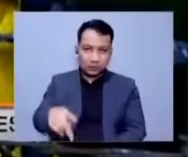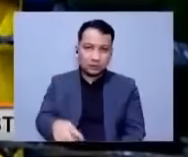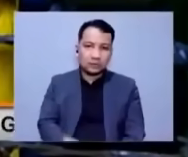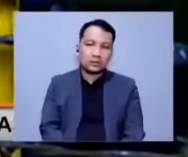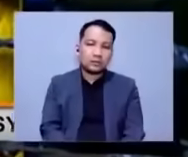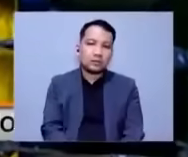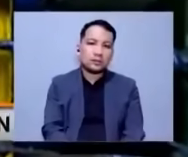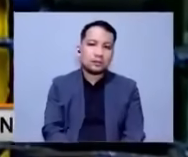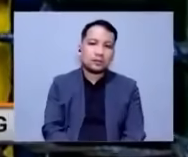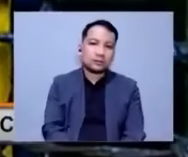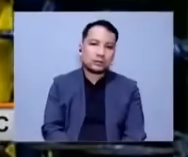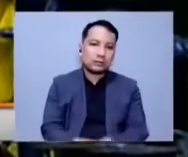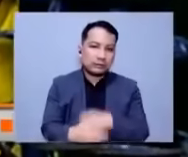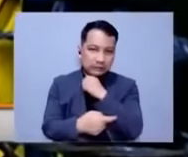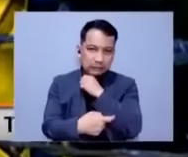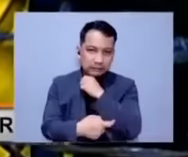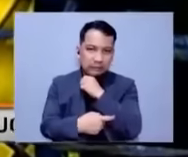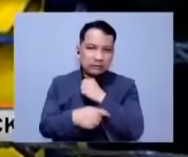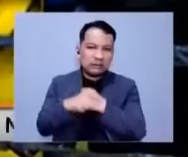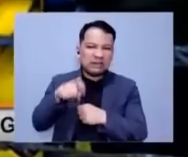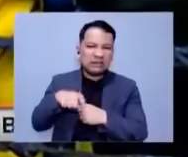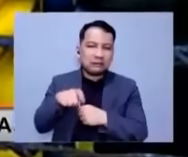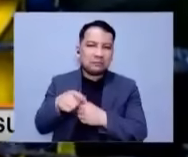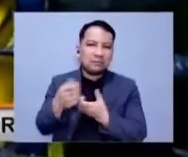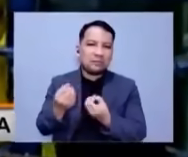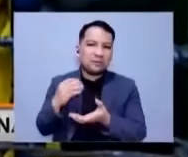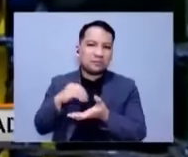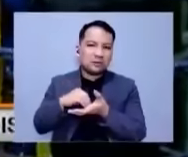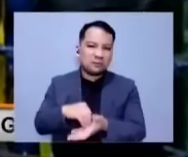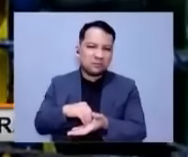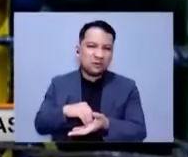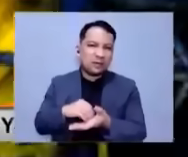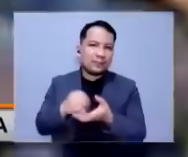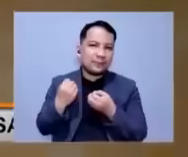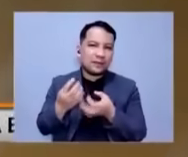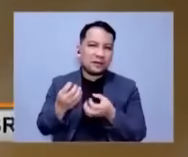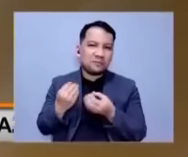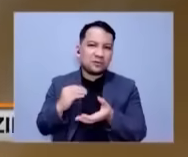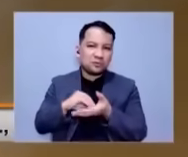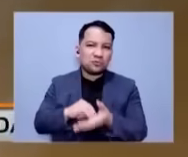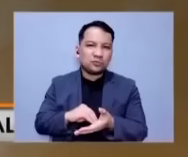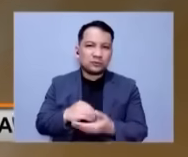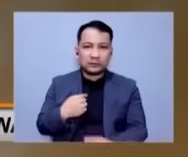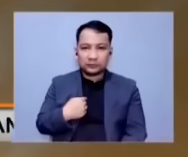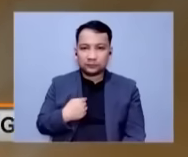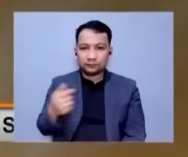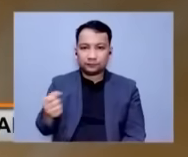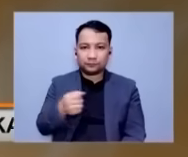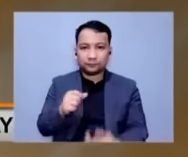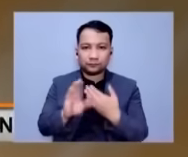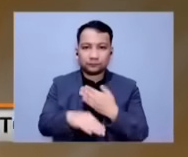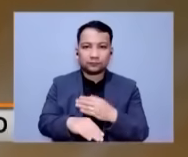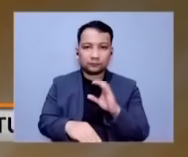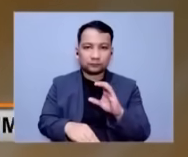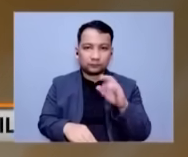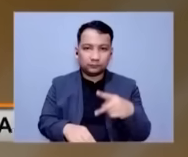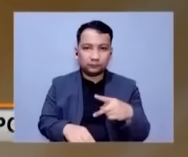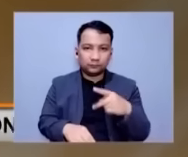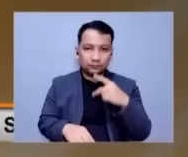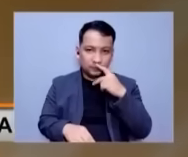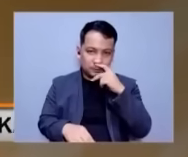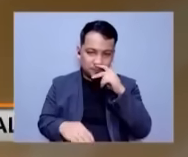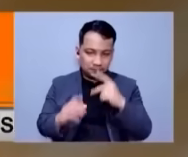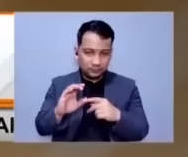po. Nakakailangan din po. Bawon din po sa utang. Nabawi ang cellphone ng biktima. Kinumpis ka rin ang motor